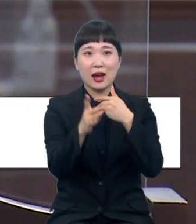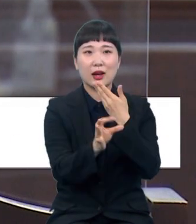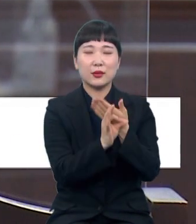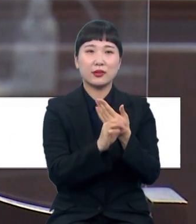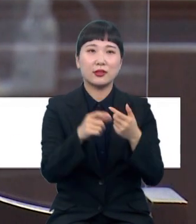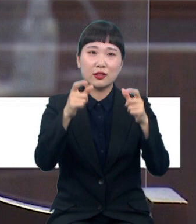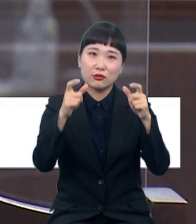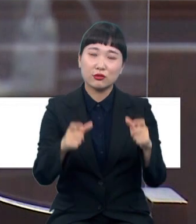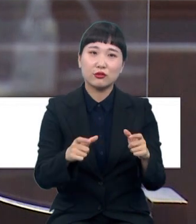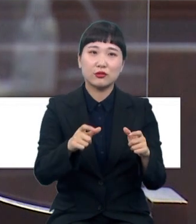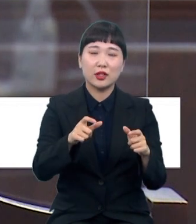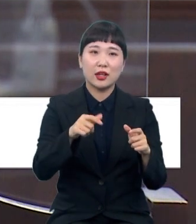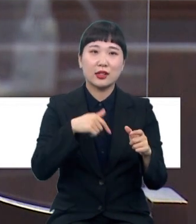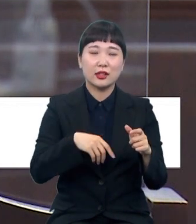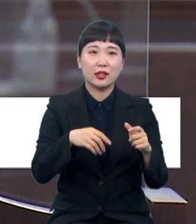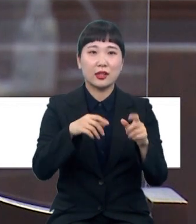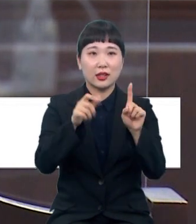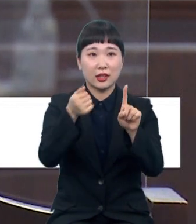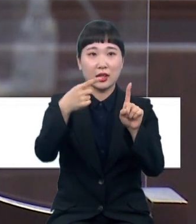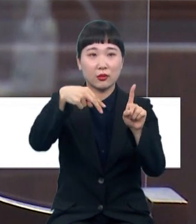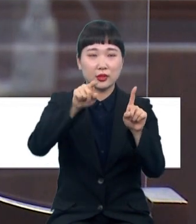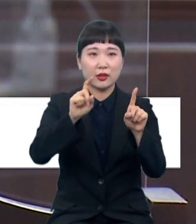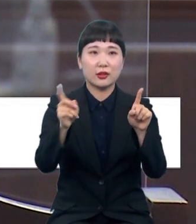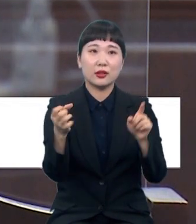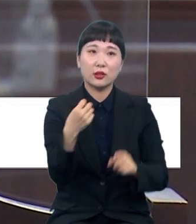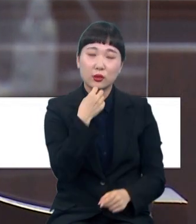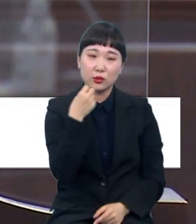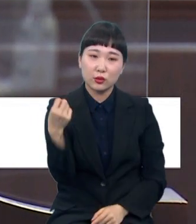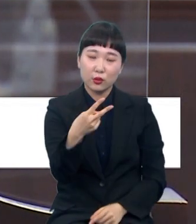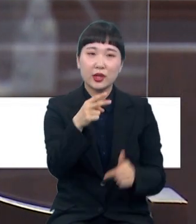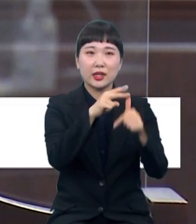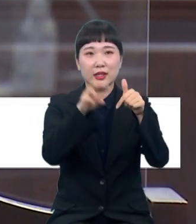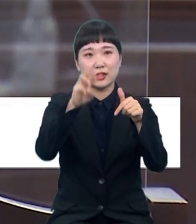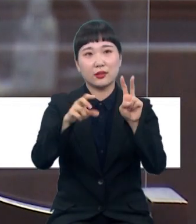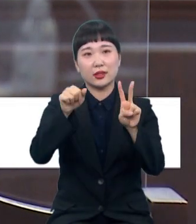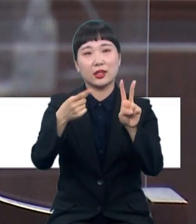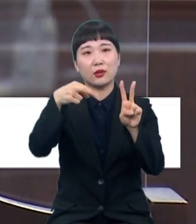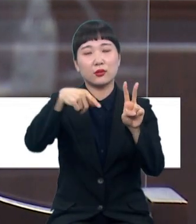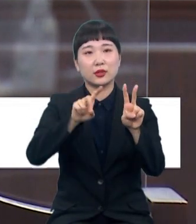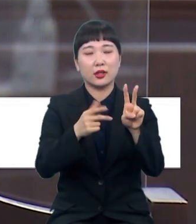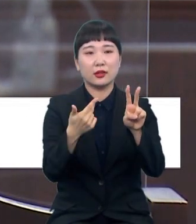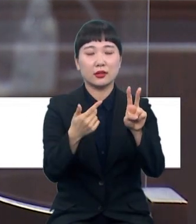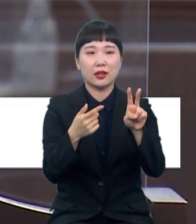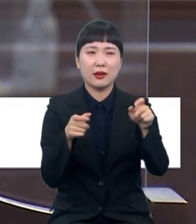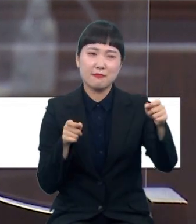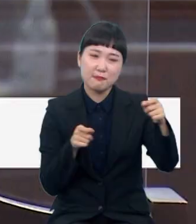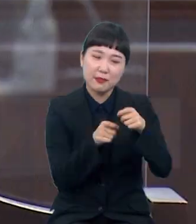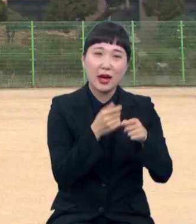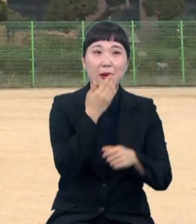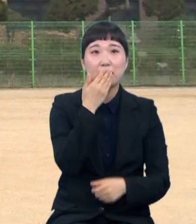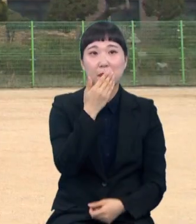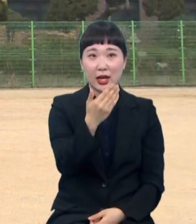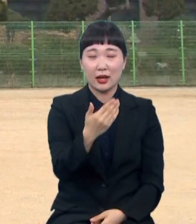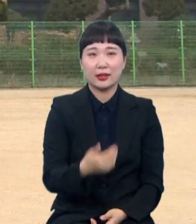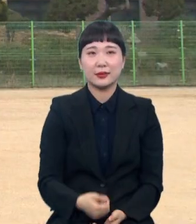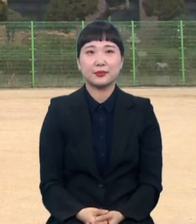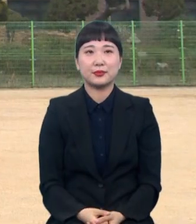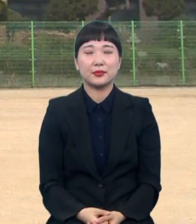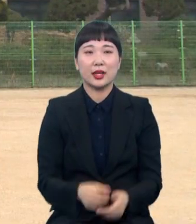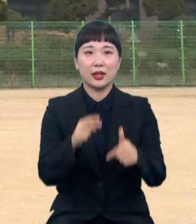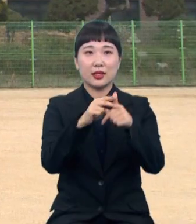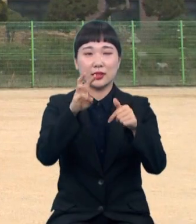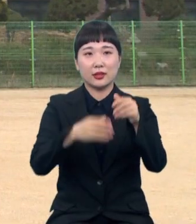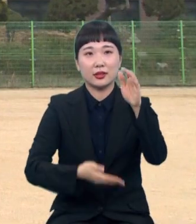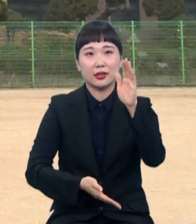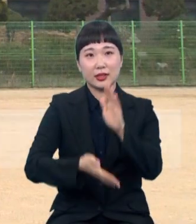구에서 북철 1호선은 물론 인천 2호선으로서의 접근성이 크게 향상됨에 따라